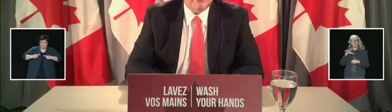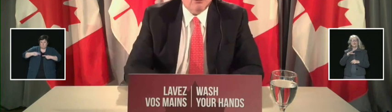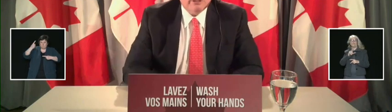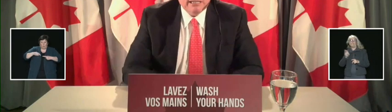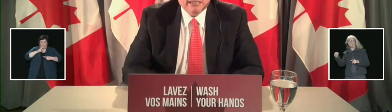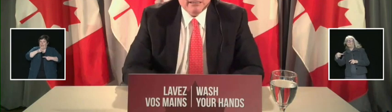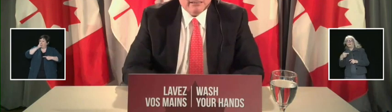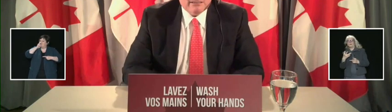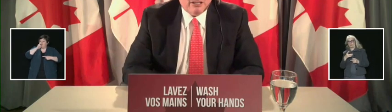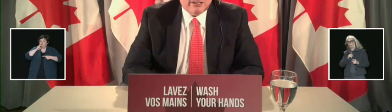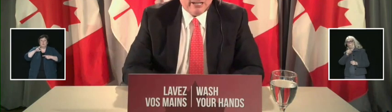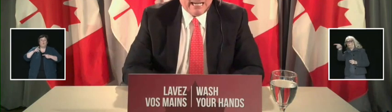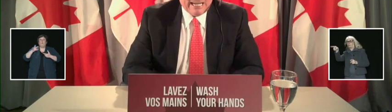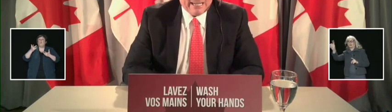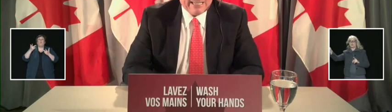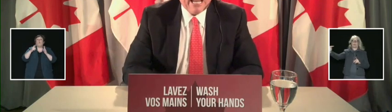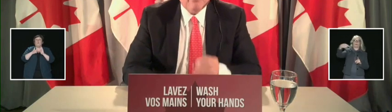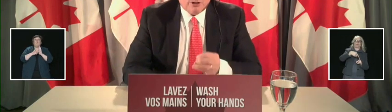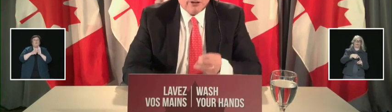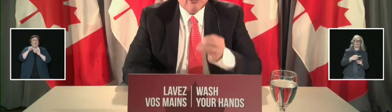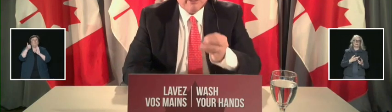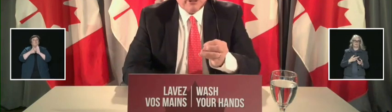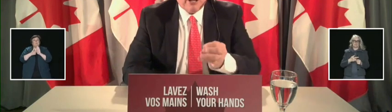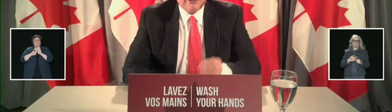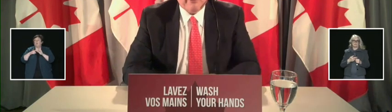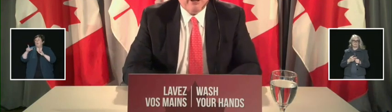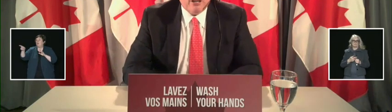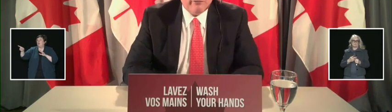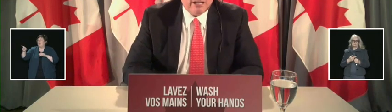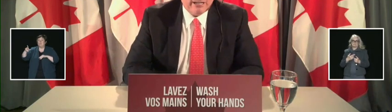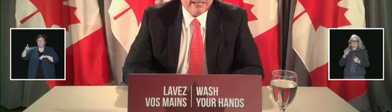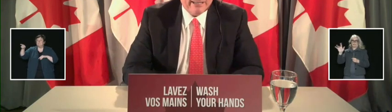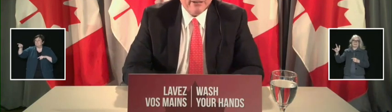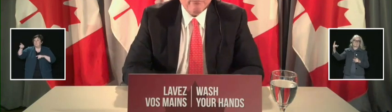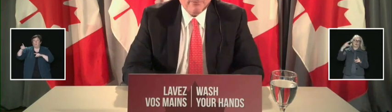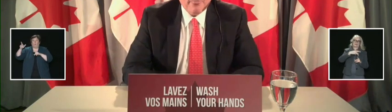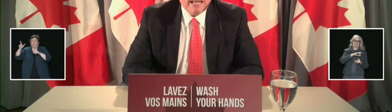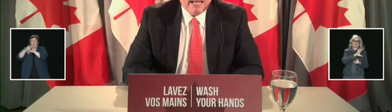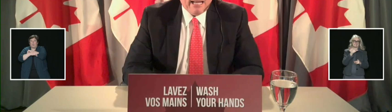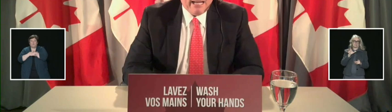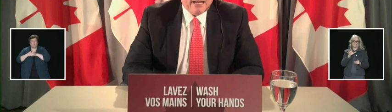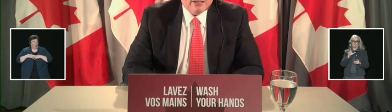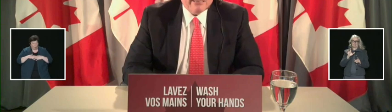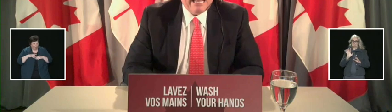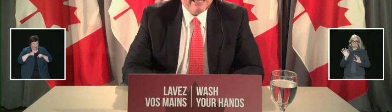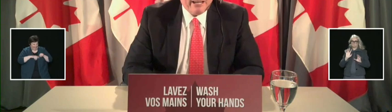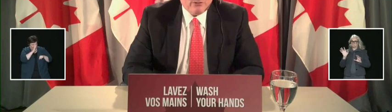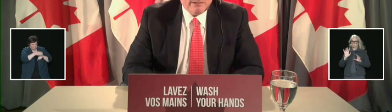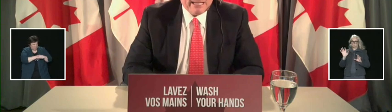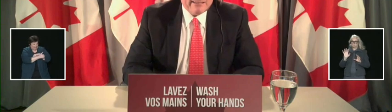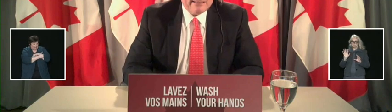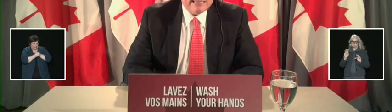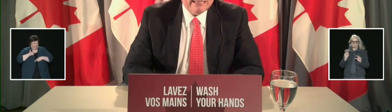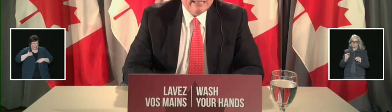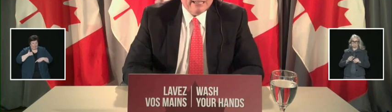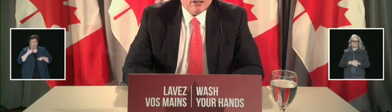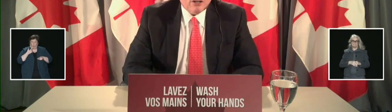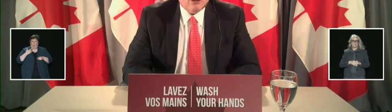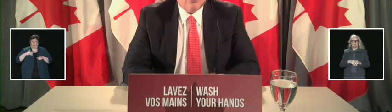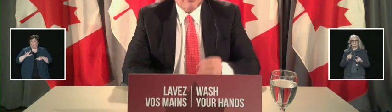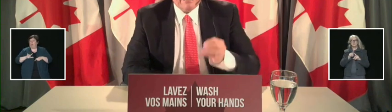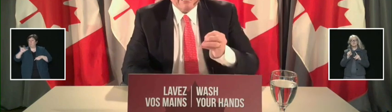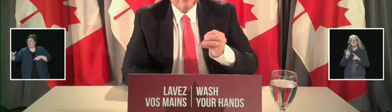exemple, à un autre centre aérien pour ensuite prendre un vol envers le Canada. Et quand ce qui a trait au Pakistan,